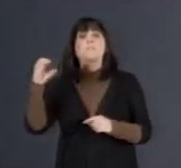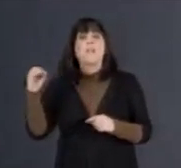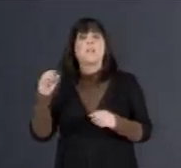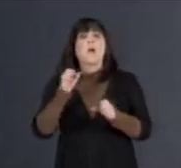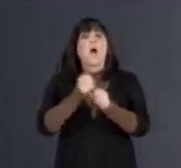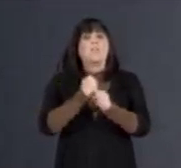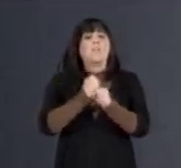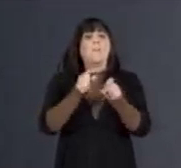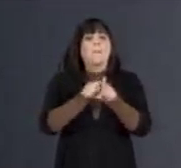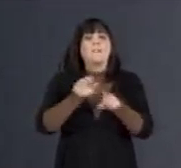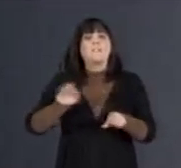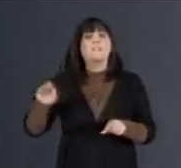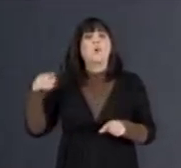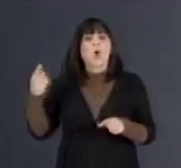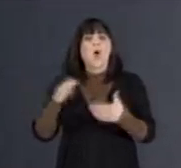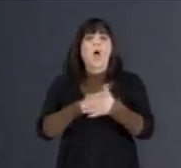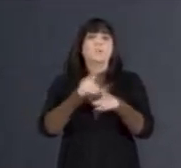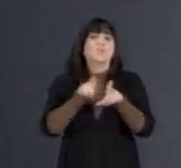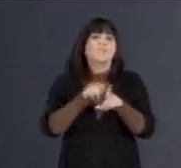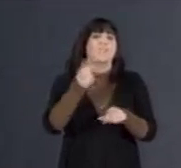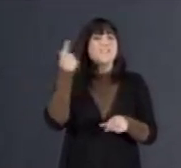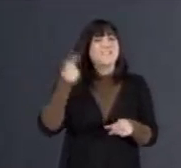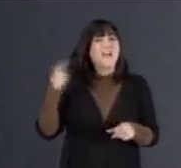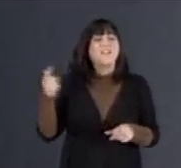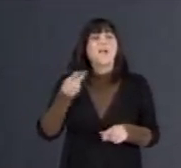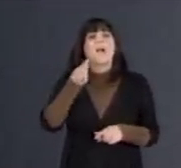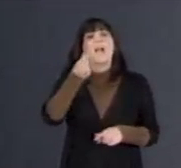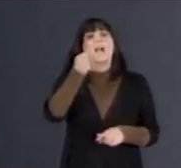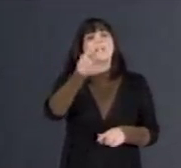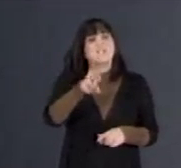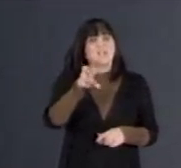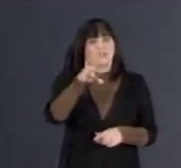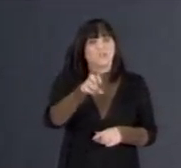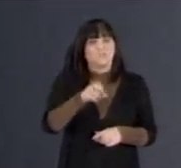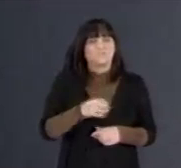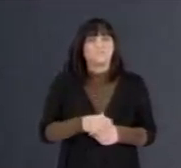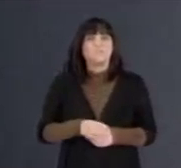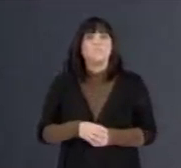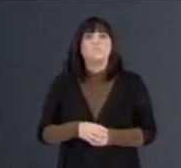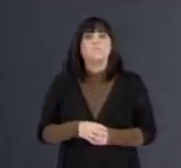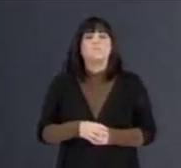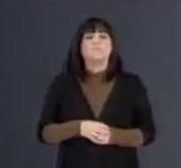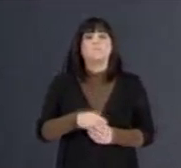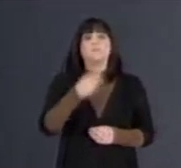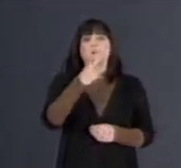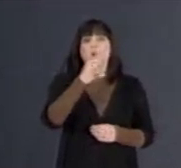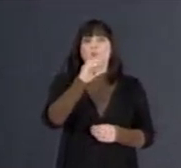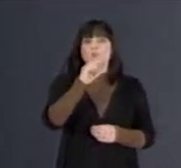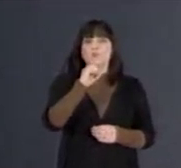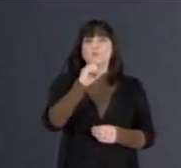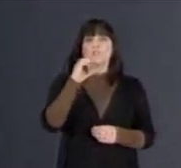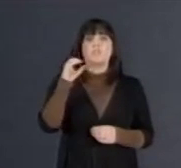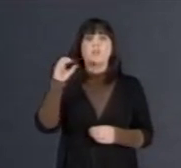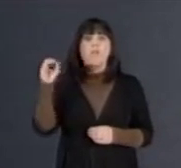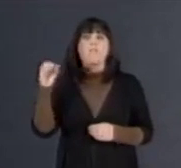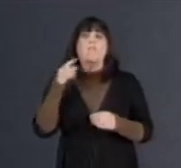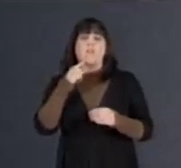Ađer Bolla, sholta' ghtar sou badaw. Di 1-2000ja istora l'Toros li